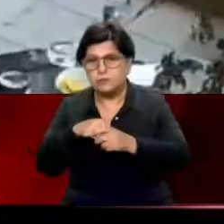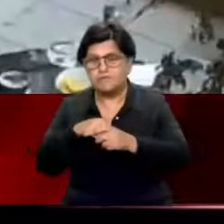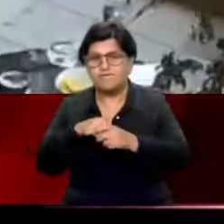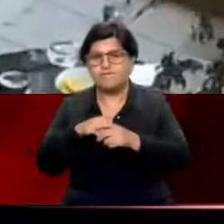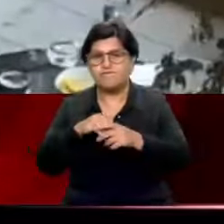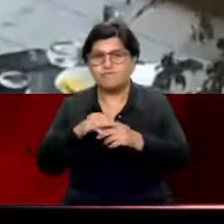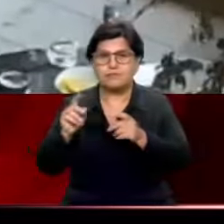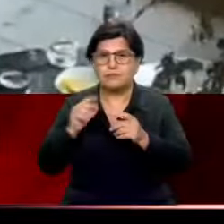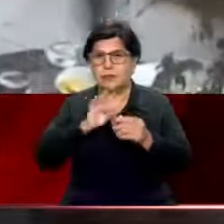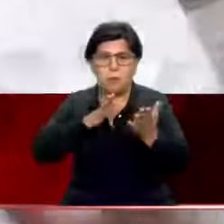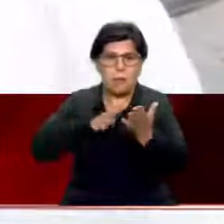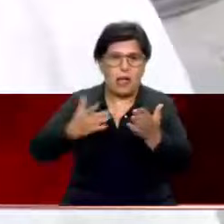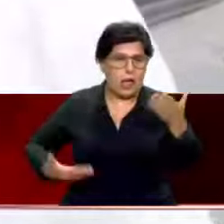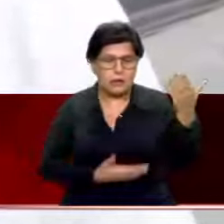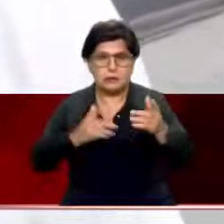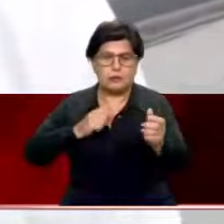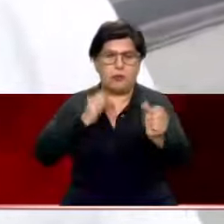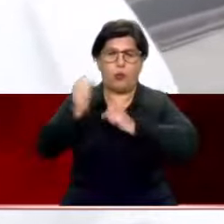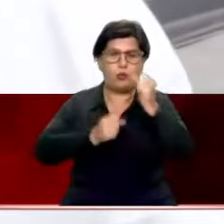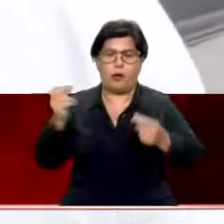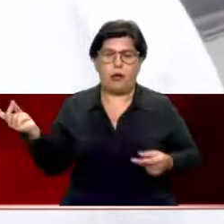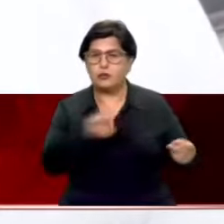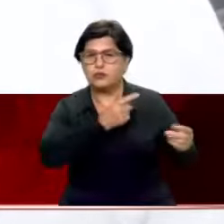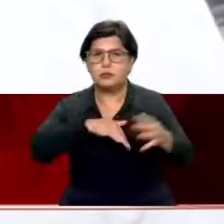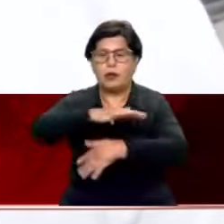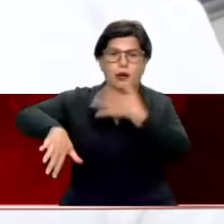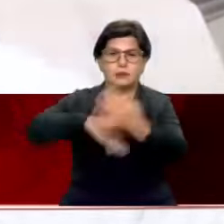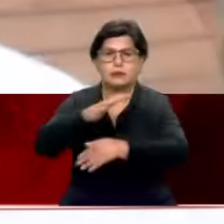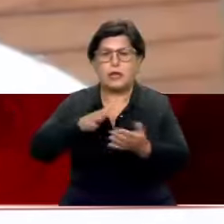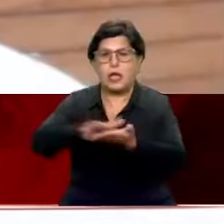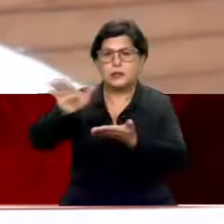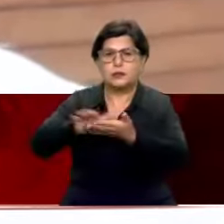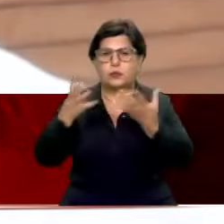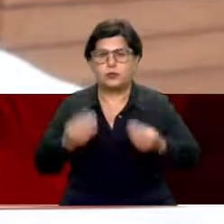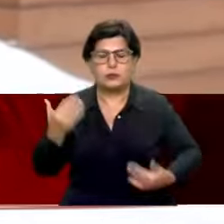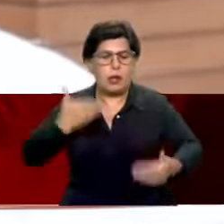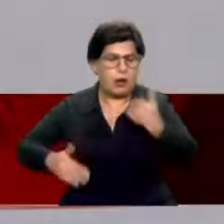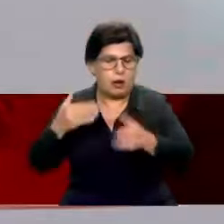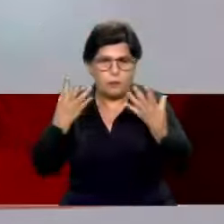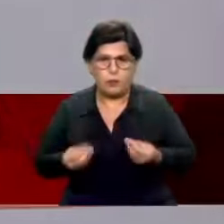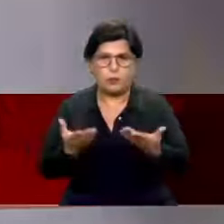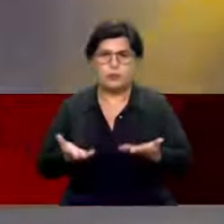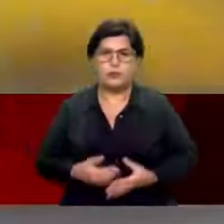adeta birbirlerini ezdiler. Seken kurşunlar da yoldan geçenlere değdi. Yaralanmalar oldu.